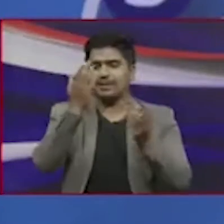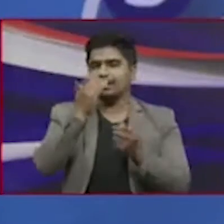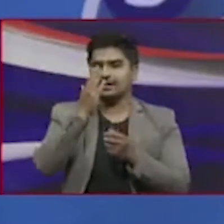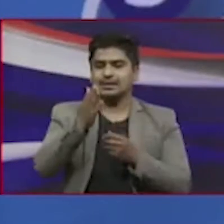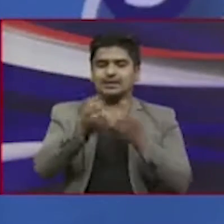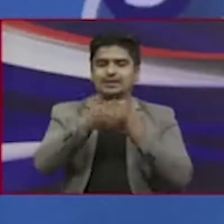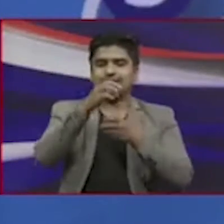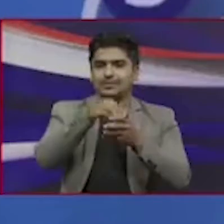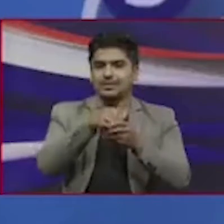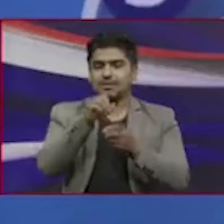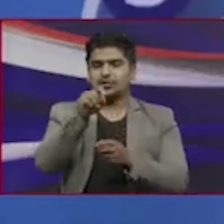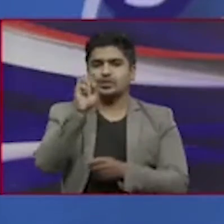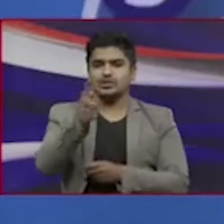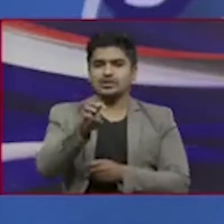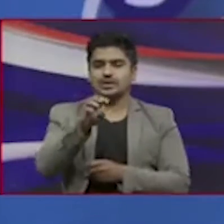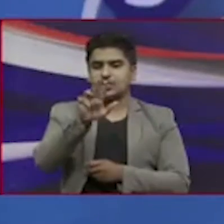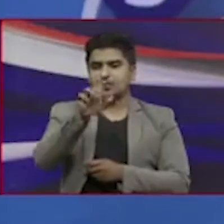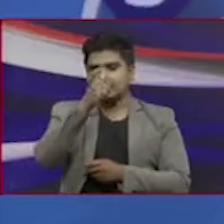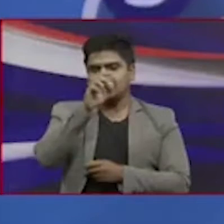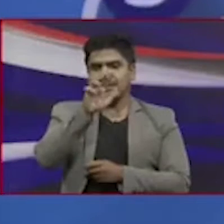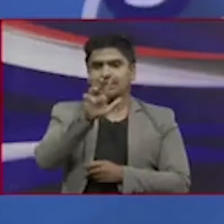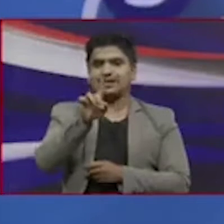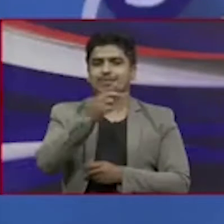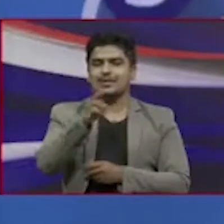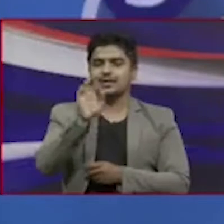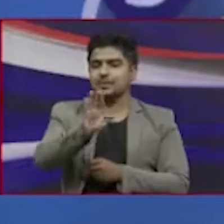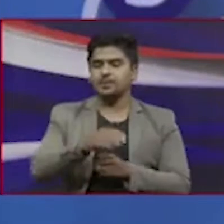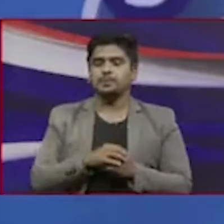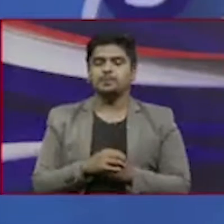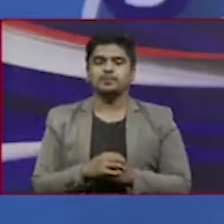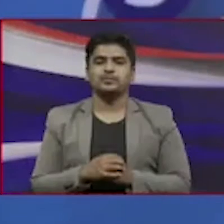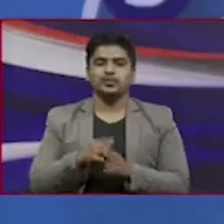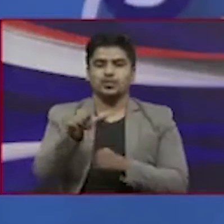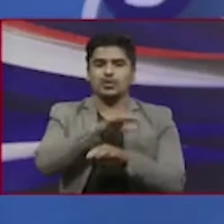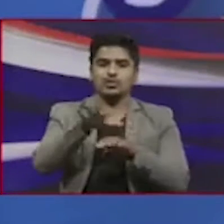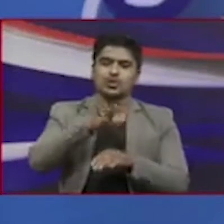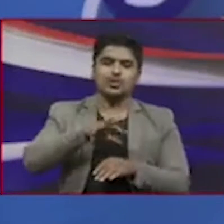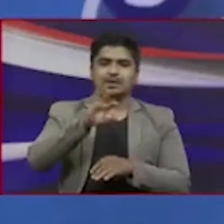पछिल्लो 24 देशभर 1,760 कोरोना संक्रमण पुष्टि भएको छ।